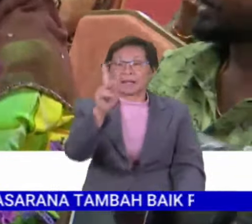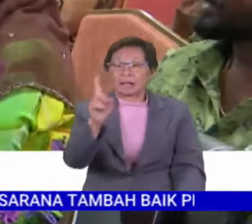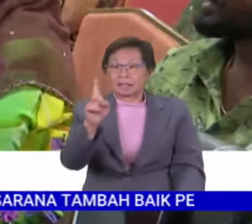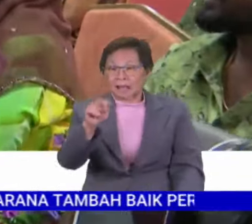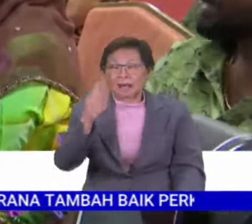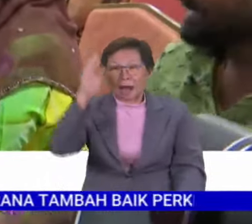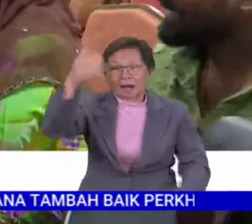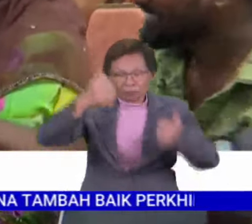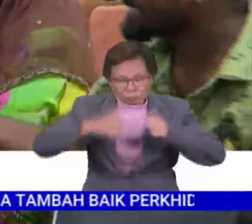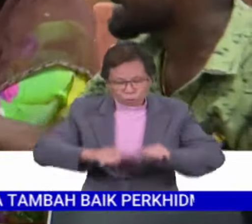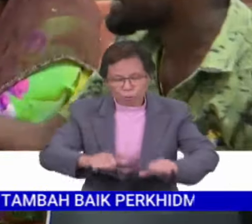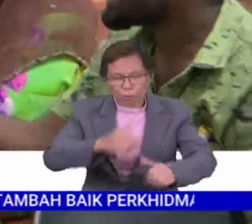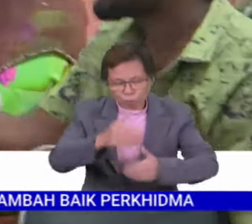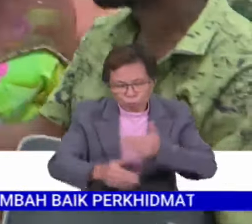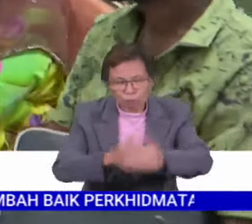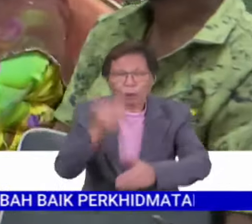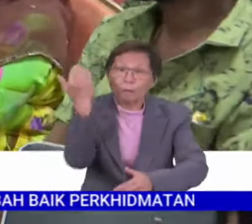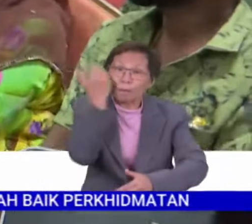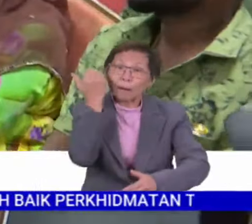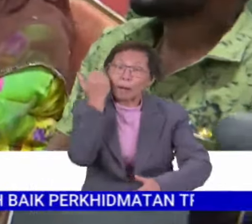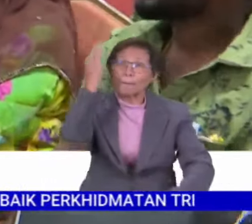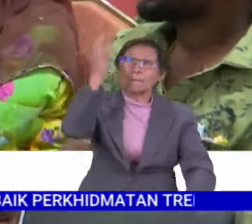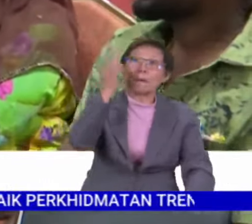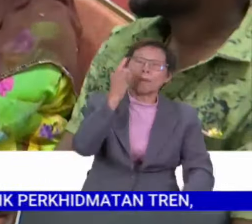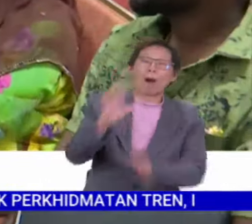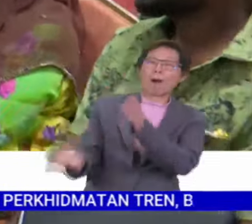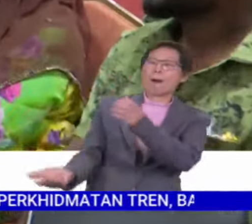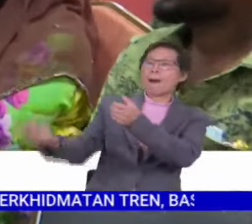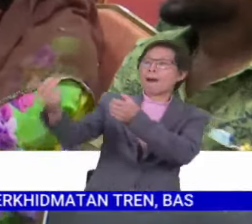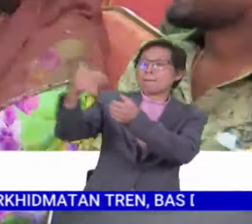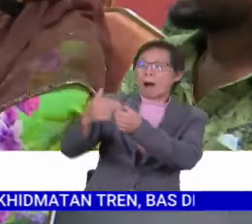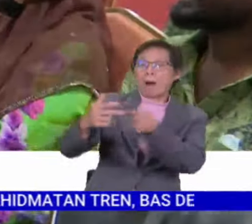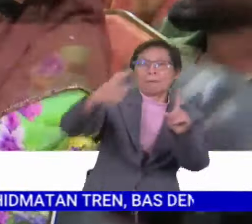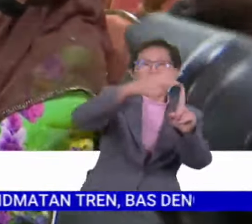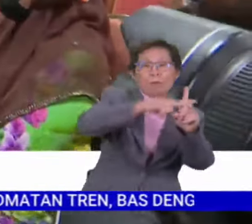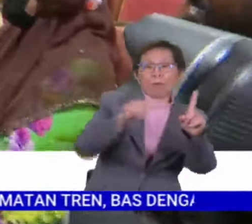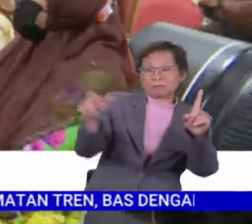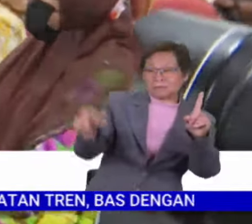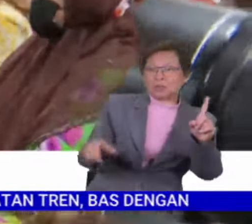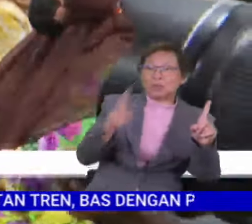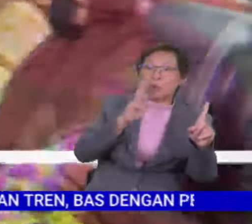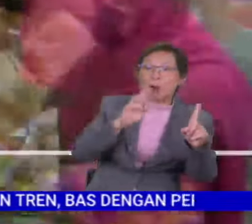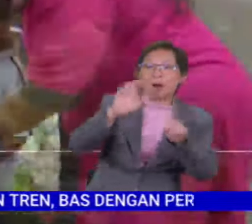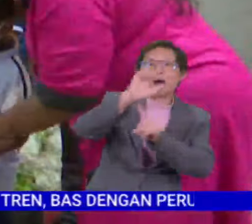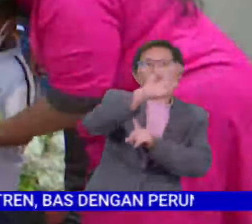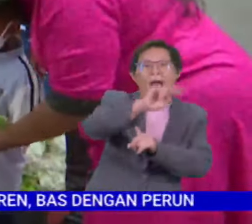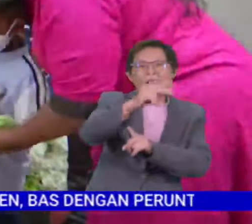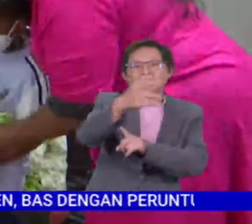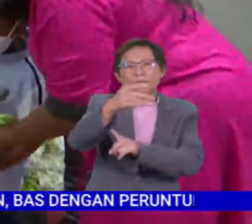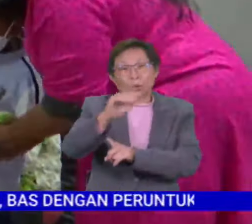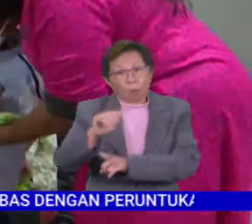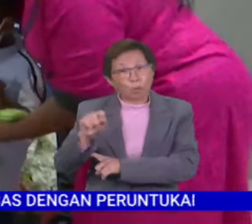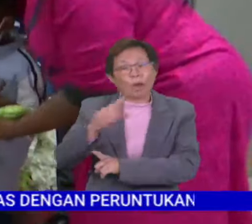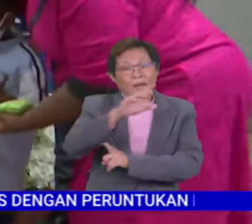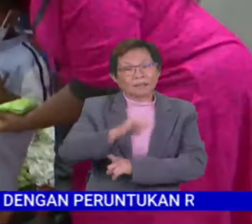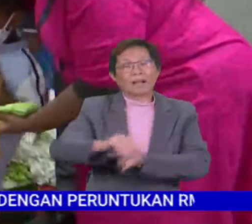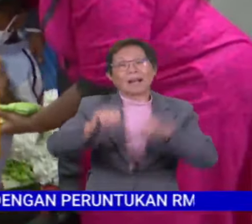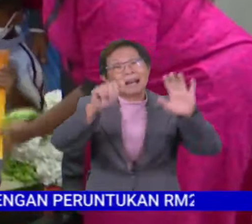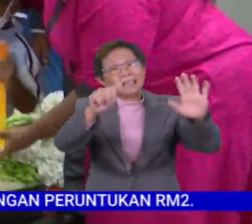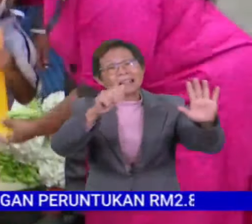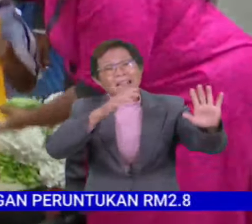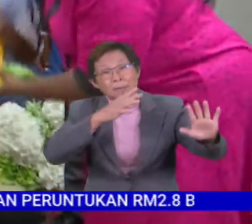juga akan meneruskan proses di Mahkamah Persekutuan membabitkan permohonan seorang wanita, sebuah pertubuhan bukan kerajaan NGO dan